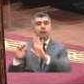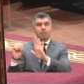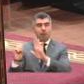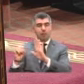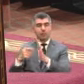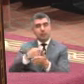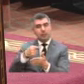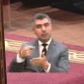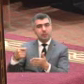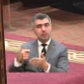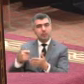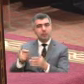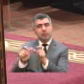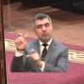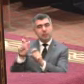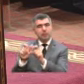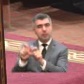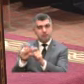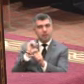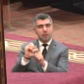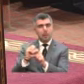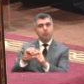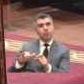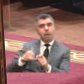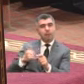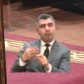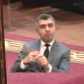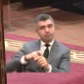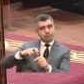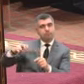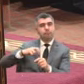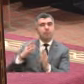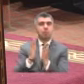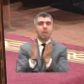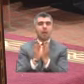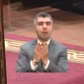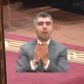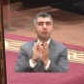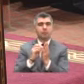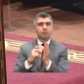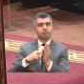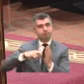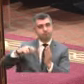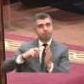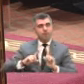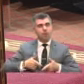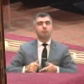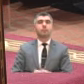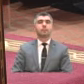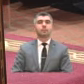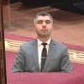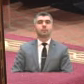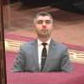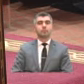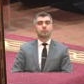متوفرة للتلاميذ باش تساعدهم في النقل المدرسي. هذا المجهود يتم بشراكة لا